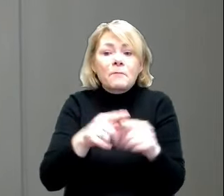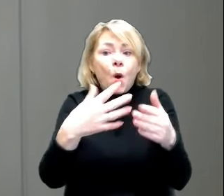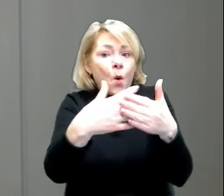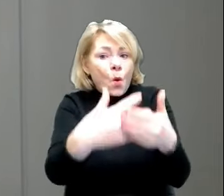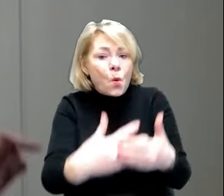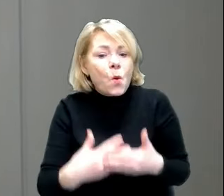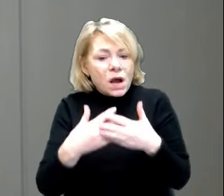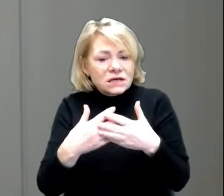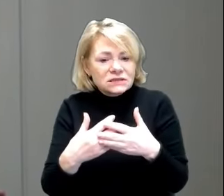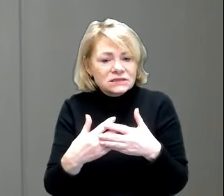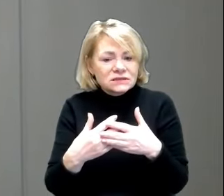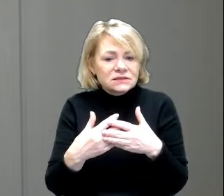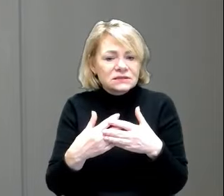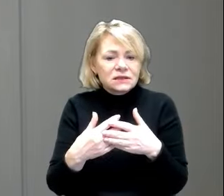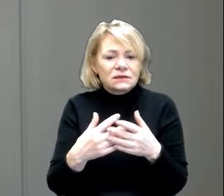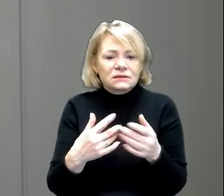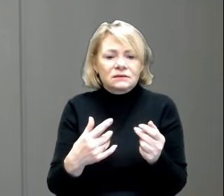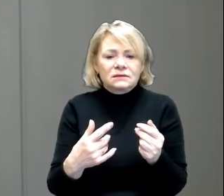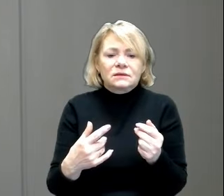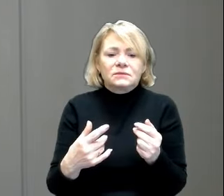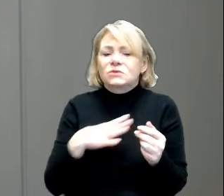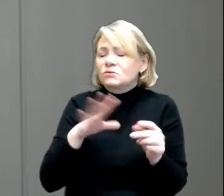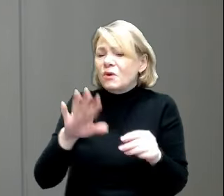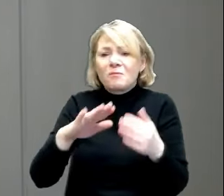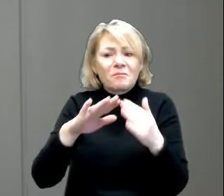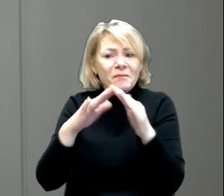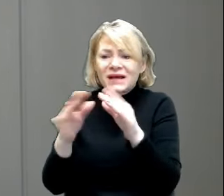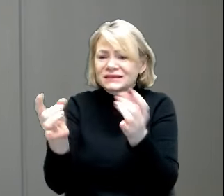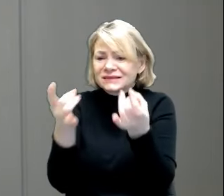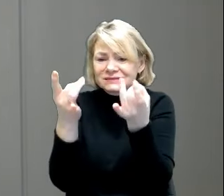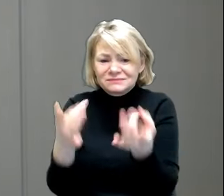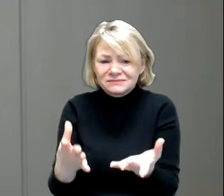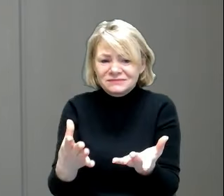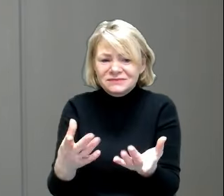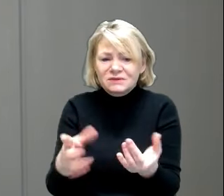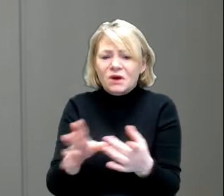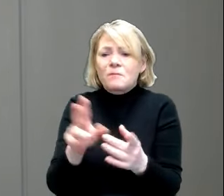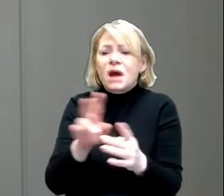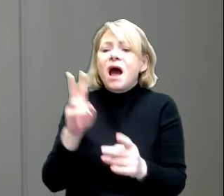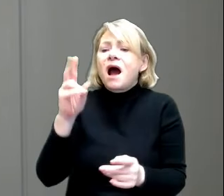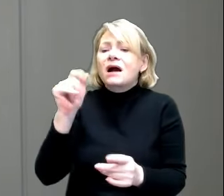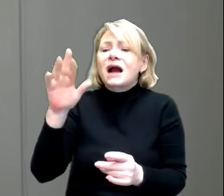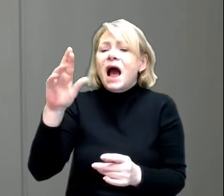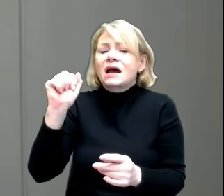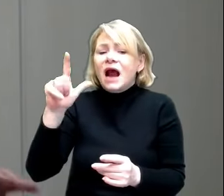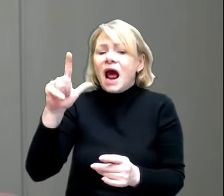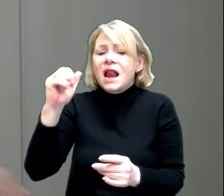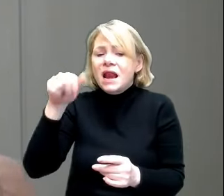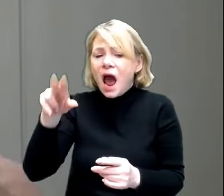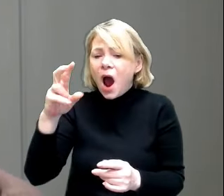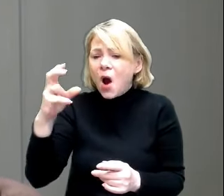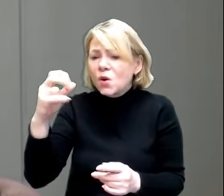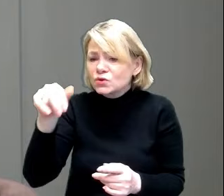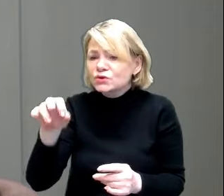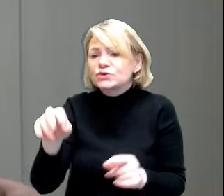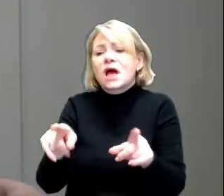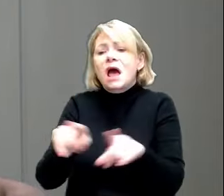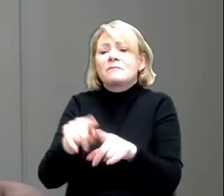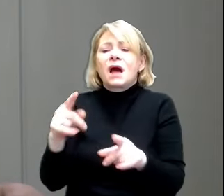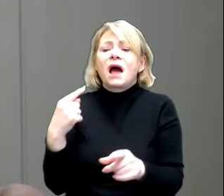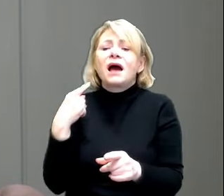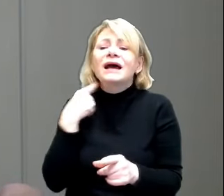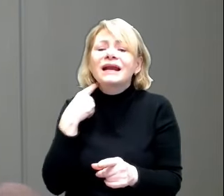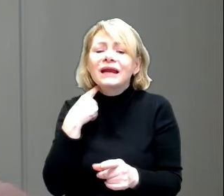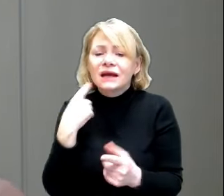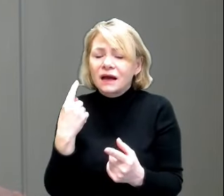turėję taip kaip dancingas kaip karaliaučius arba kaip ryga štai kokį mes miestą praradome